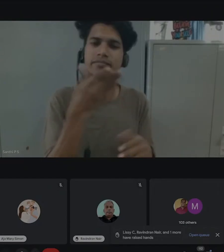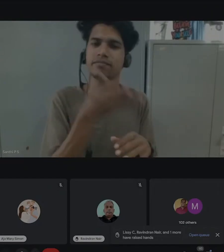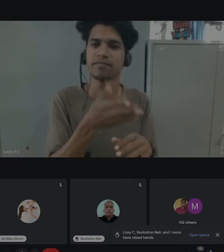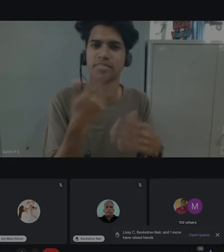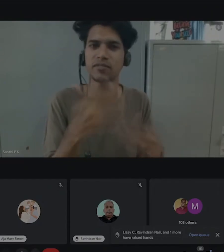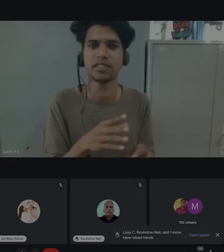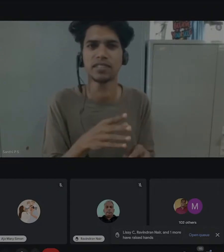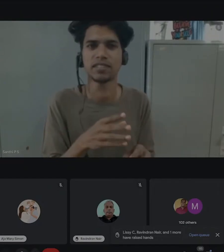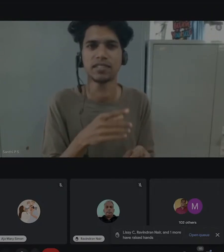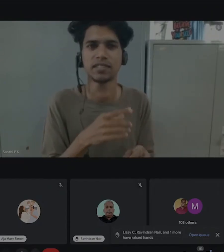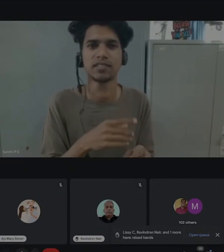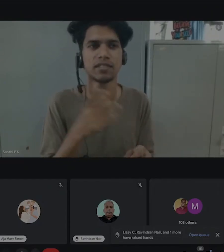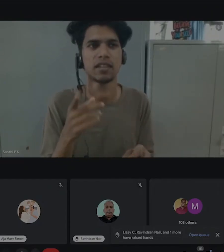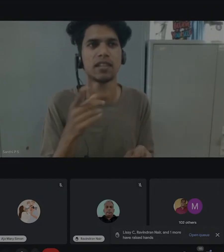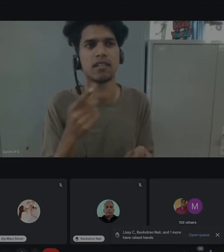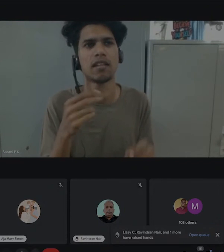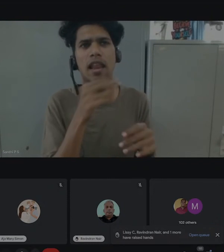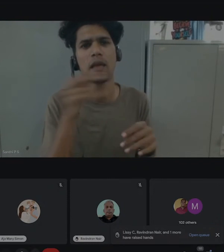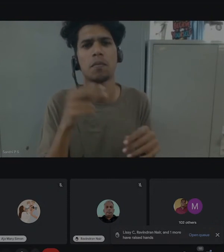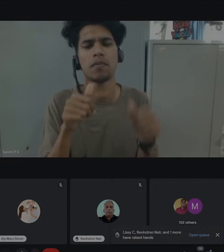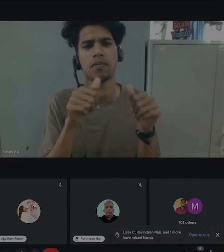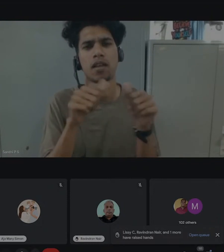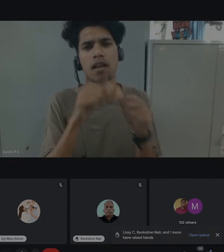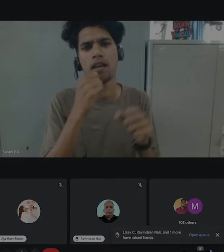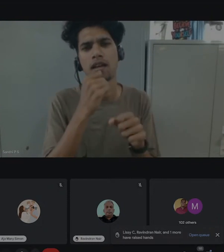അവിടെ കാണാൻ രജിസ്റ്ററിന്റെ പേരൊക്കെ അലസ്റ്റിൻ എന്നാണ് കുട്ടിയുടെ പേര്.